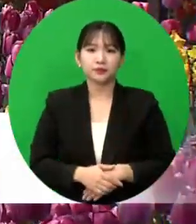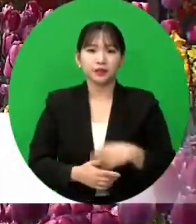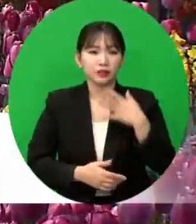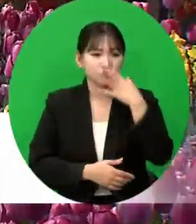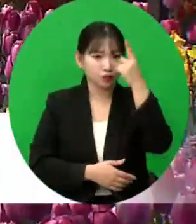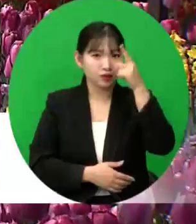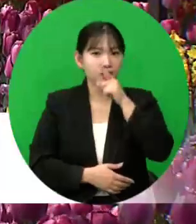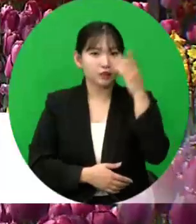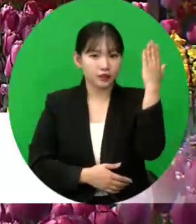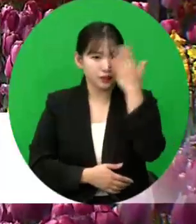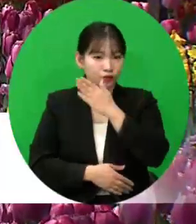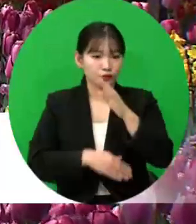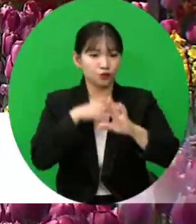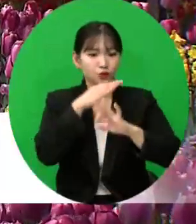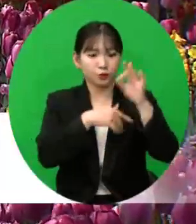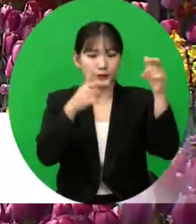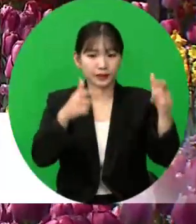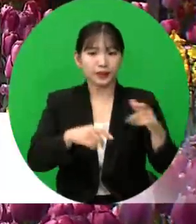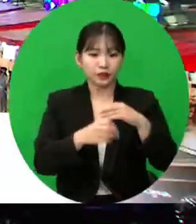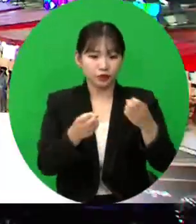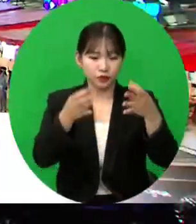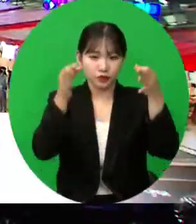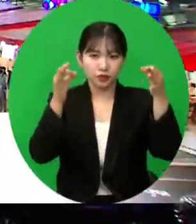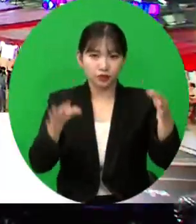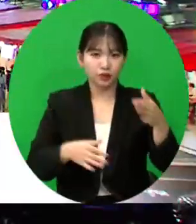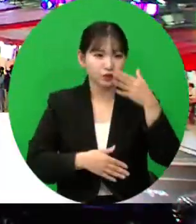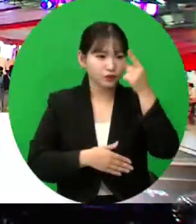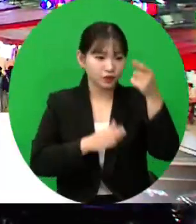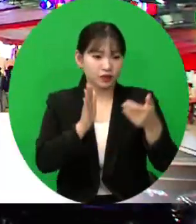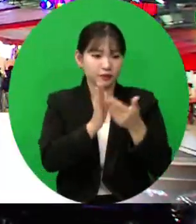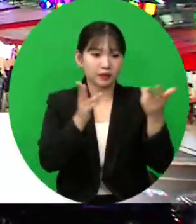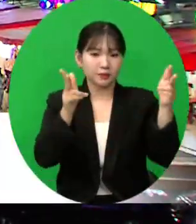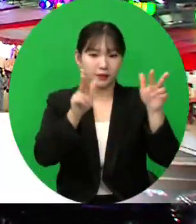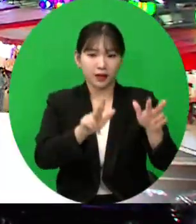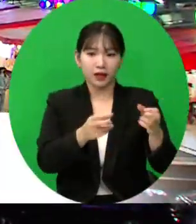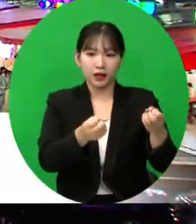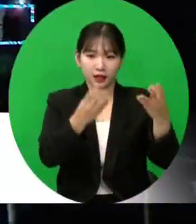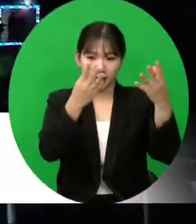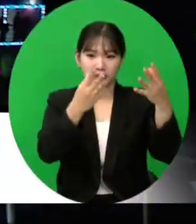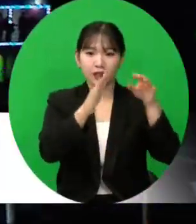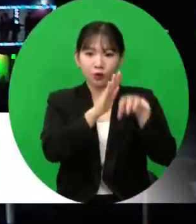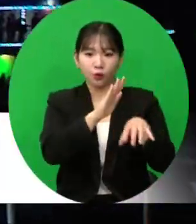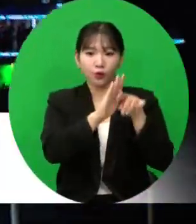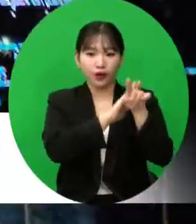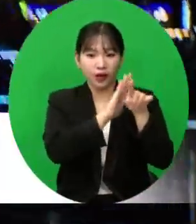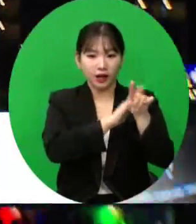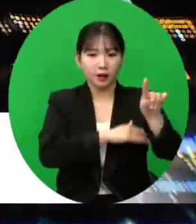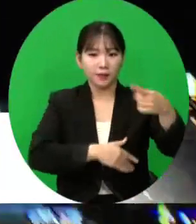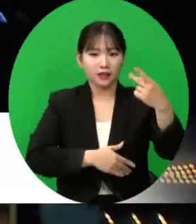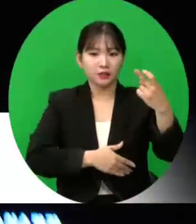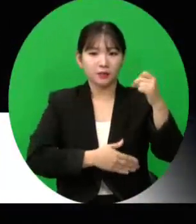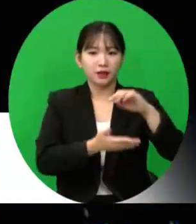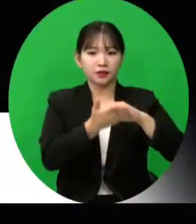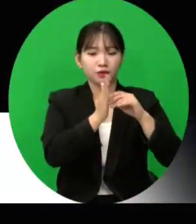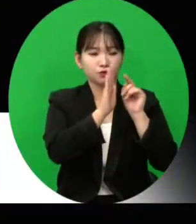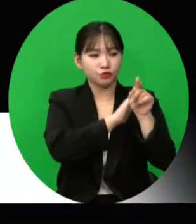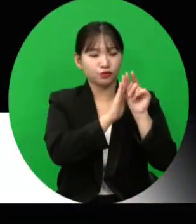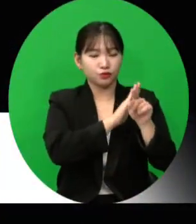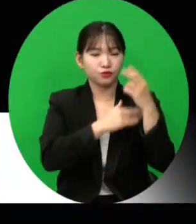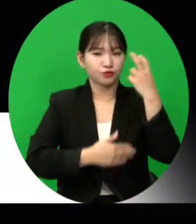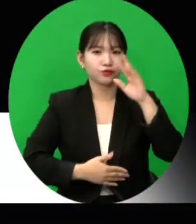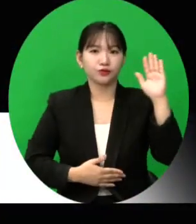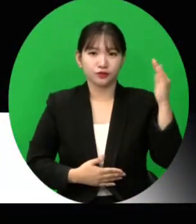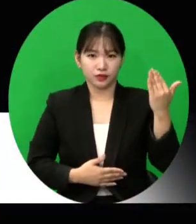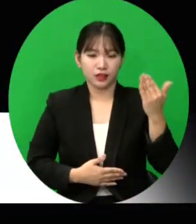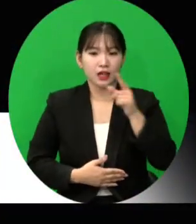순천과 여수 등 동부권은 추석 연휴 기간 수천만 정원 박람회장 등에 112만여 명이 찾은 것으로 짚게